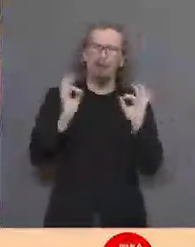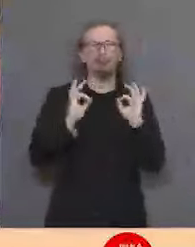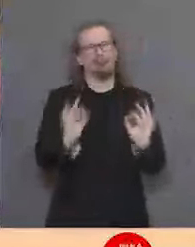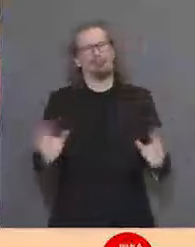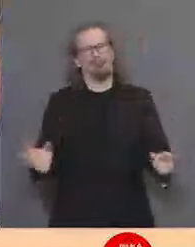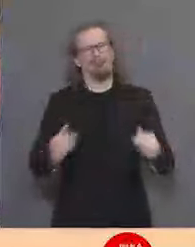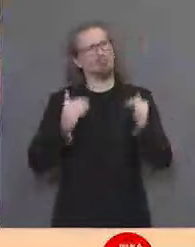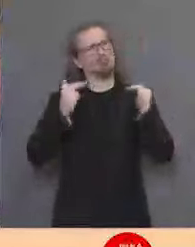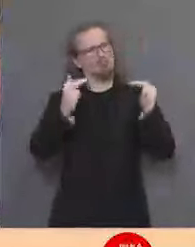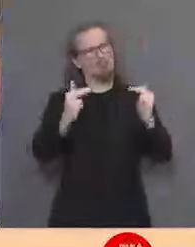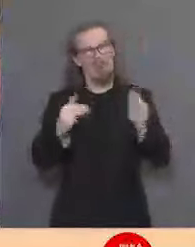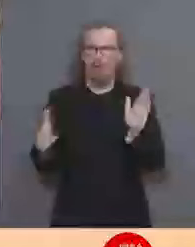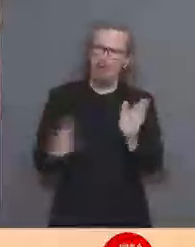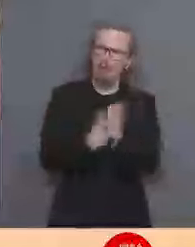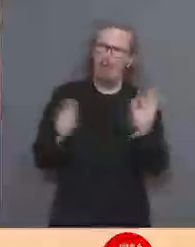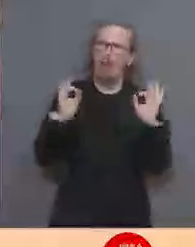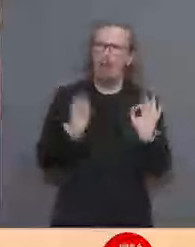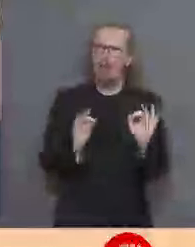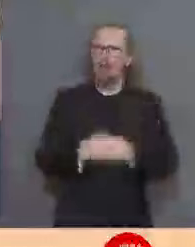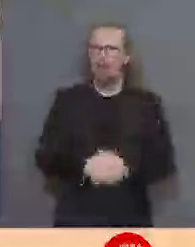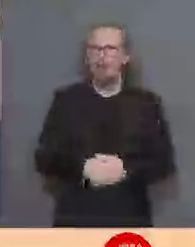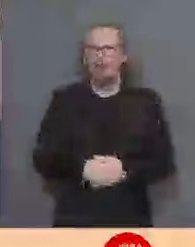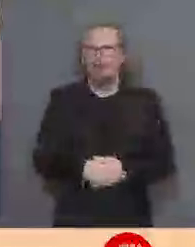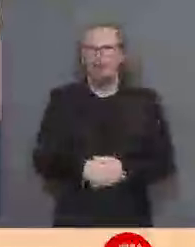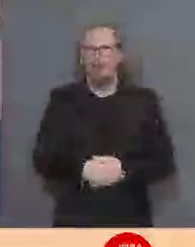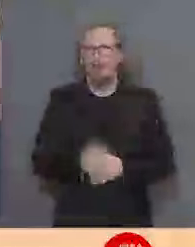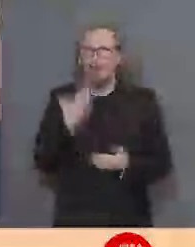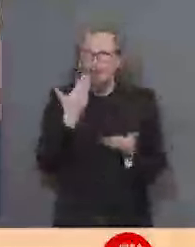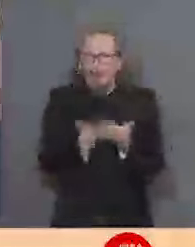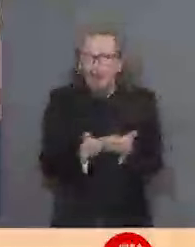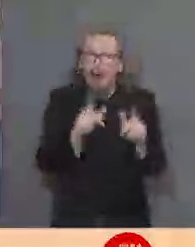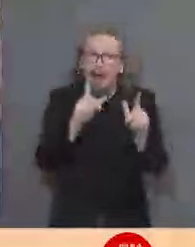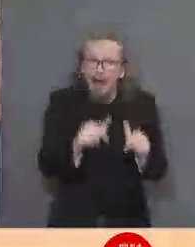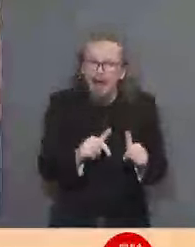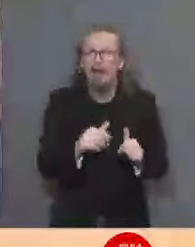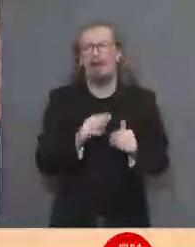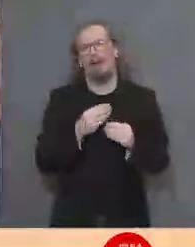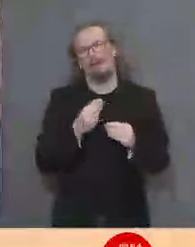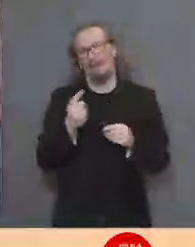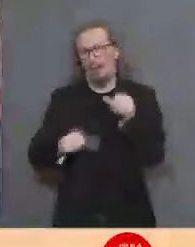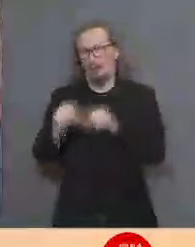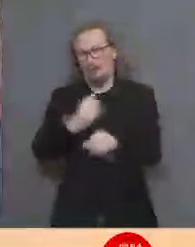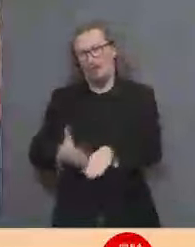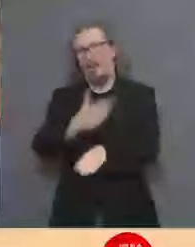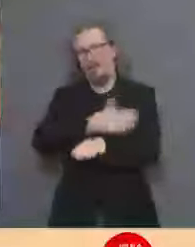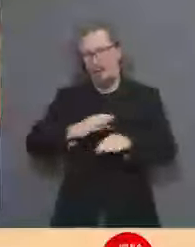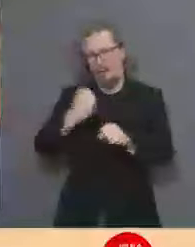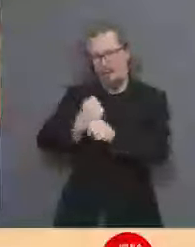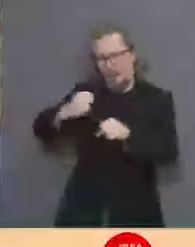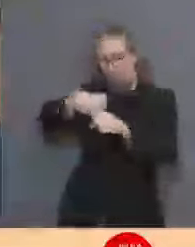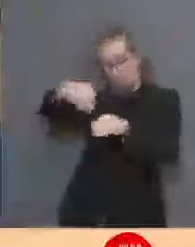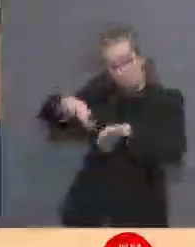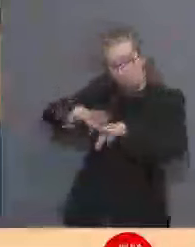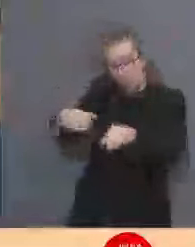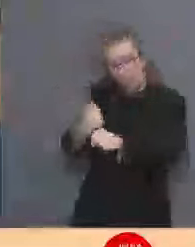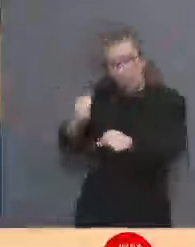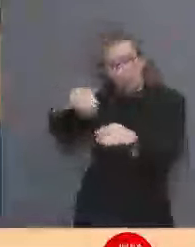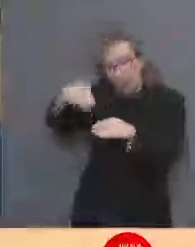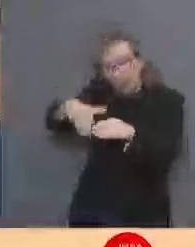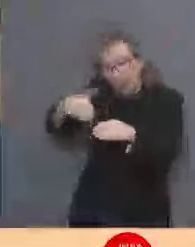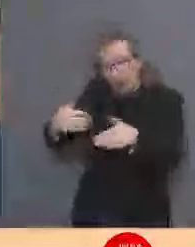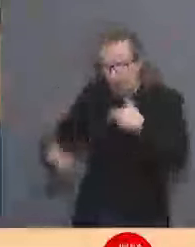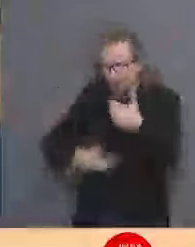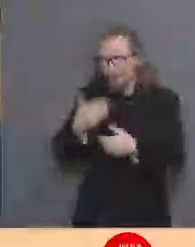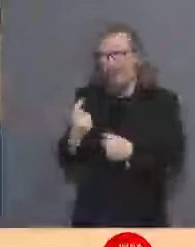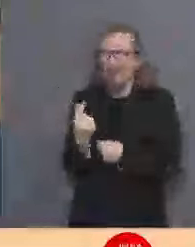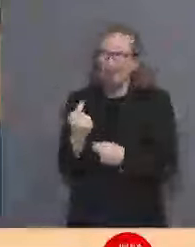nom et labellisé comme tel, ce qui impliquerait de donner tout d'abord aux équipes qui y travaillent vaillamment, mais sans toujours